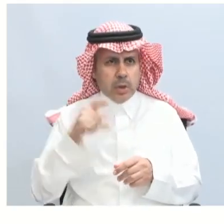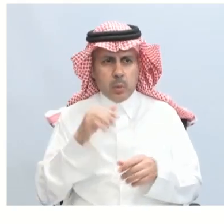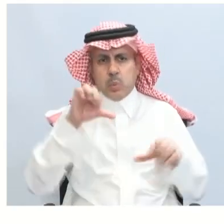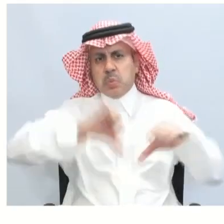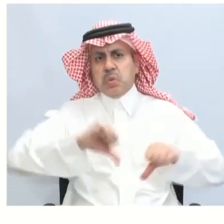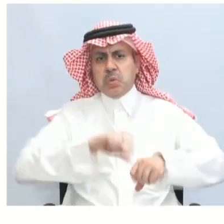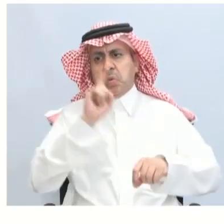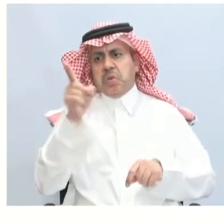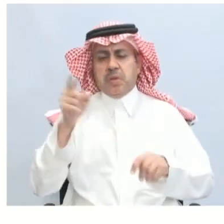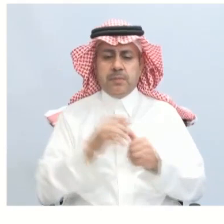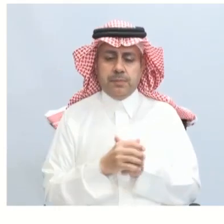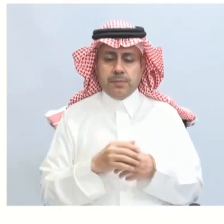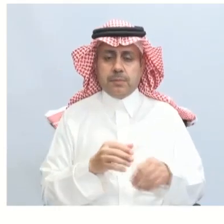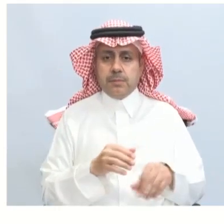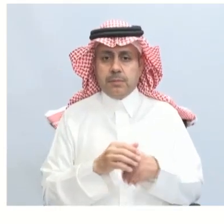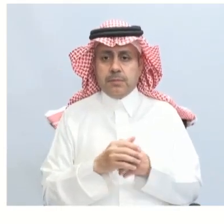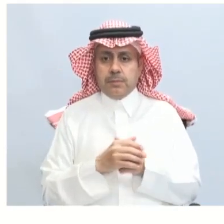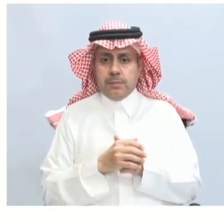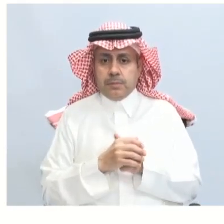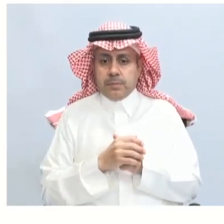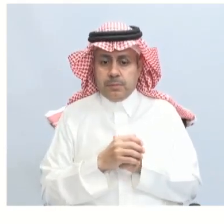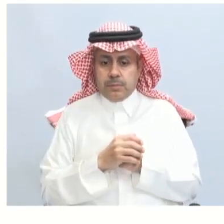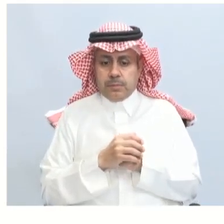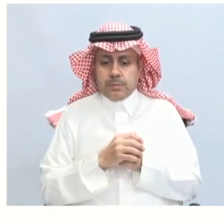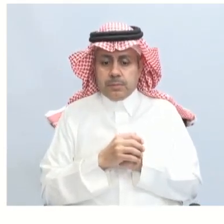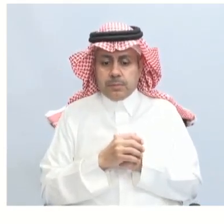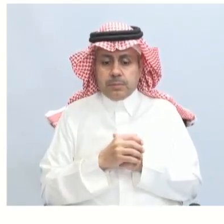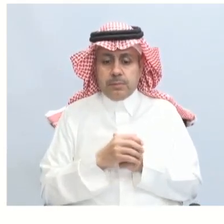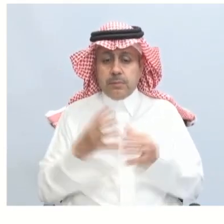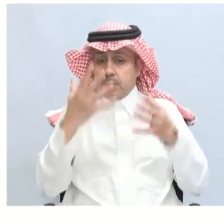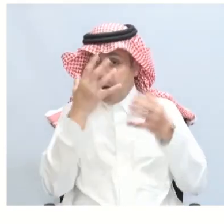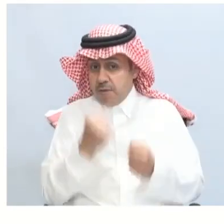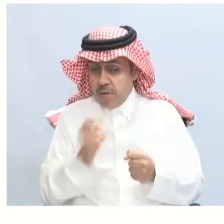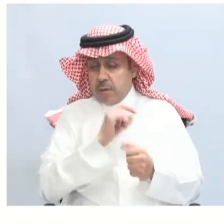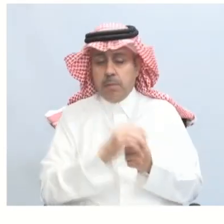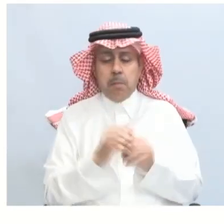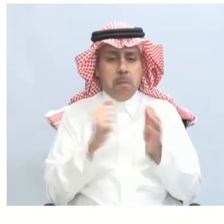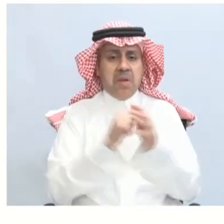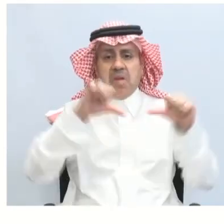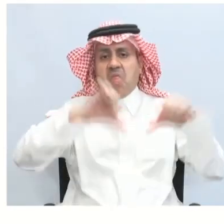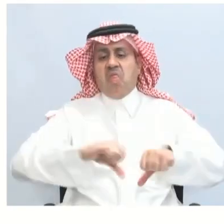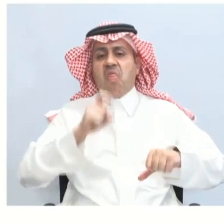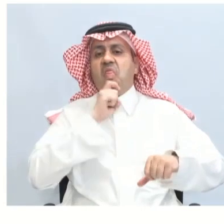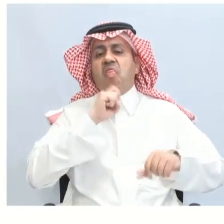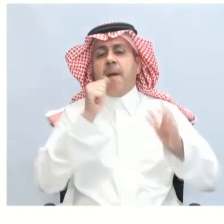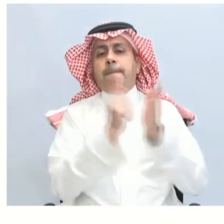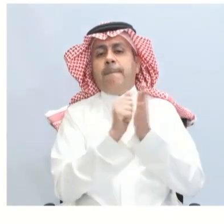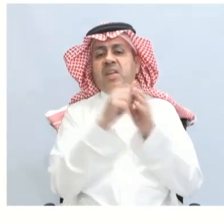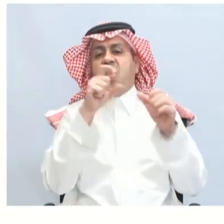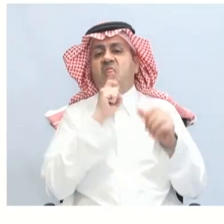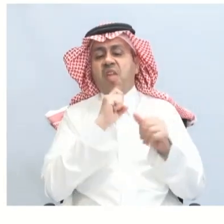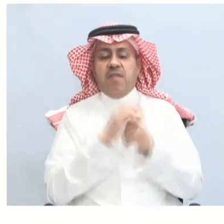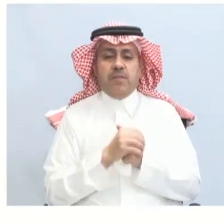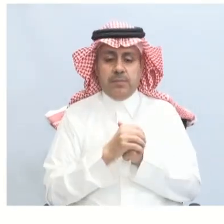البيوت فهو لا يقي حرا ولا بردا ولا مطرا كذلك ما اتخذوهم من الاولياء هؤلاء لا ينفعون